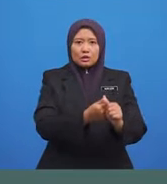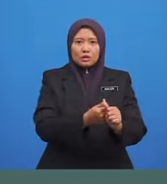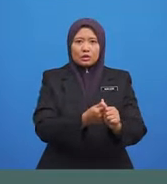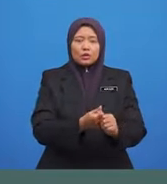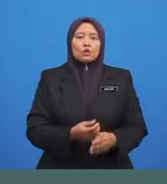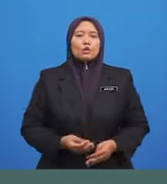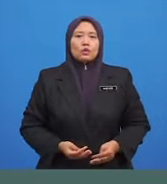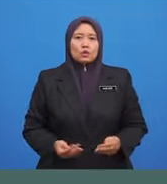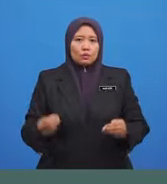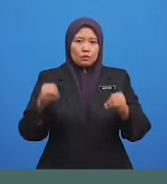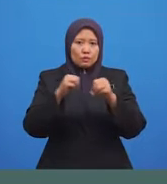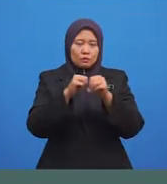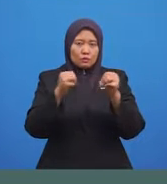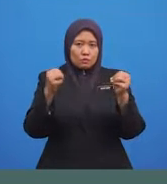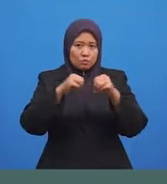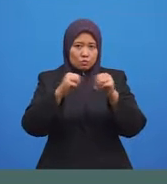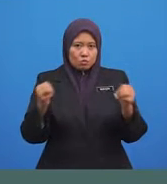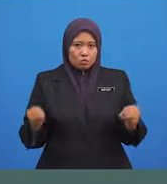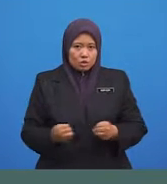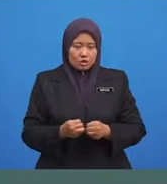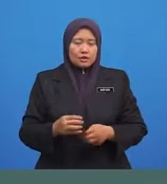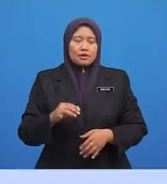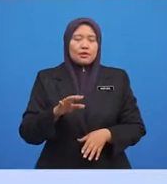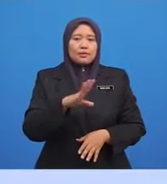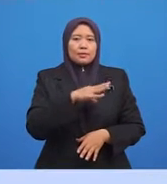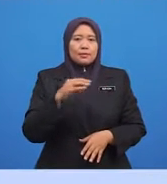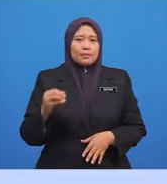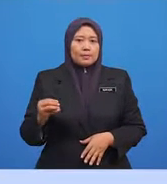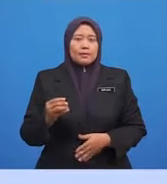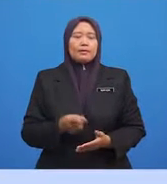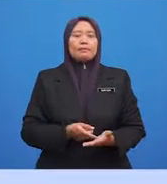muatan, bilangan dan jenis bahan yang digunakan.